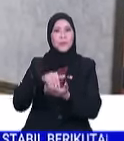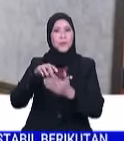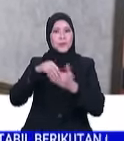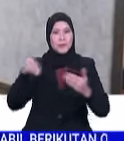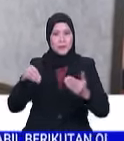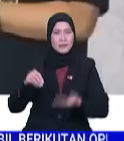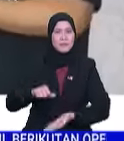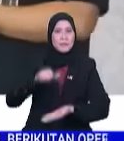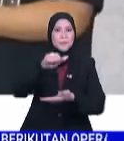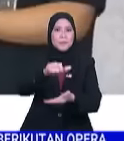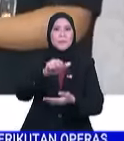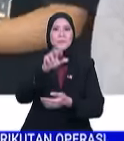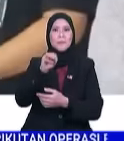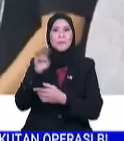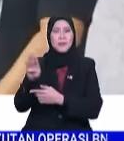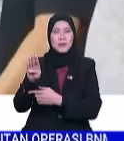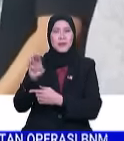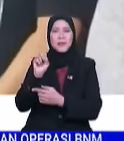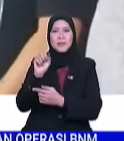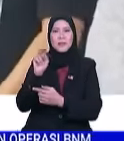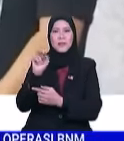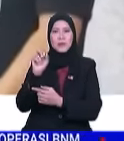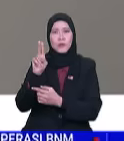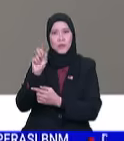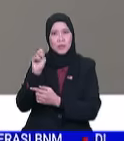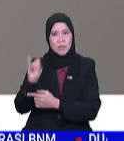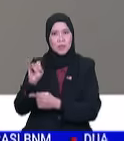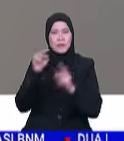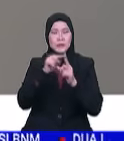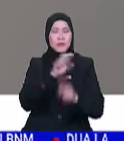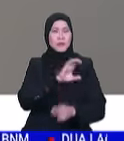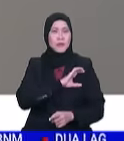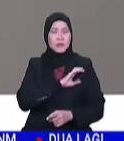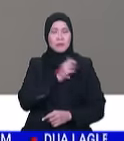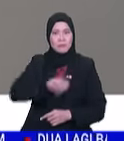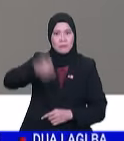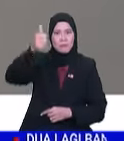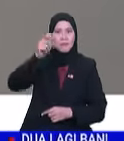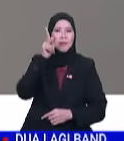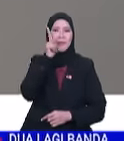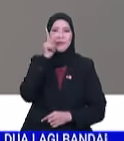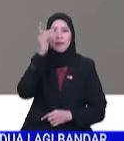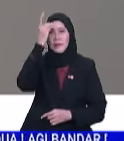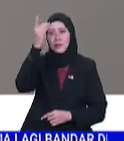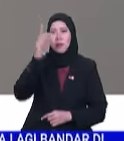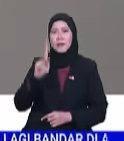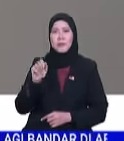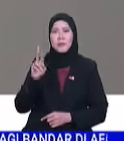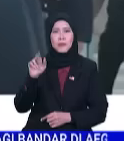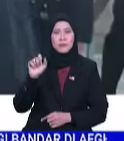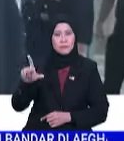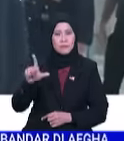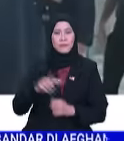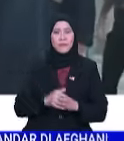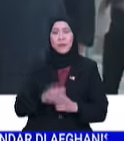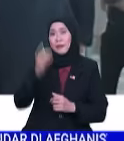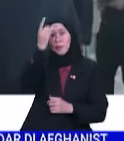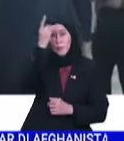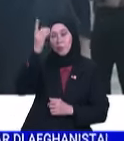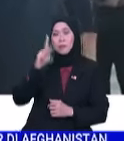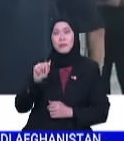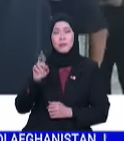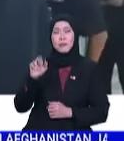ini disampaikan Menteri Besar Muhammad Sanusi Mat Nor kepada Ketua Polis Kedah, Datuk Kamarul Zaman Mamat. Datuk Kamarul